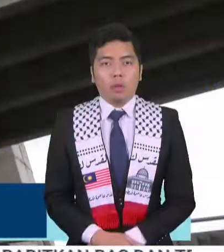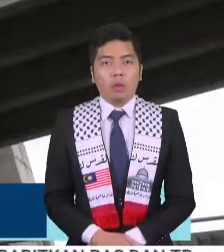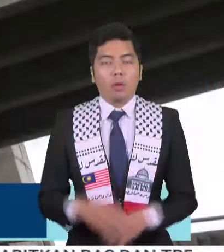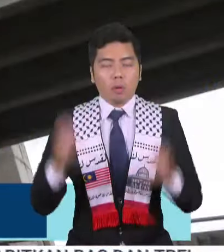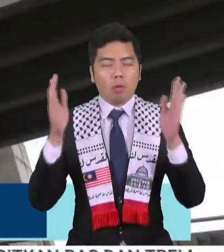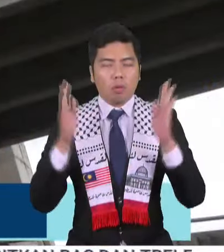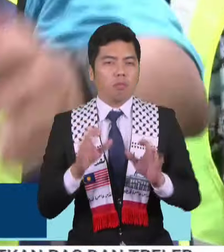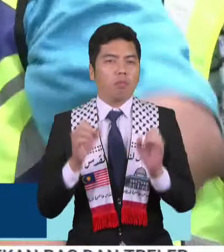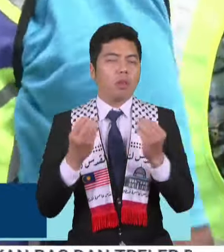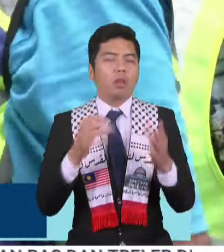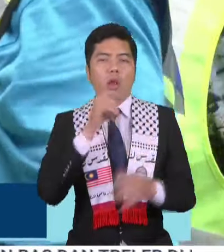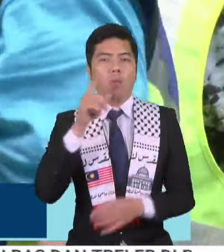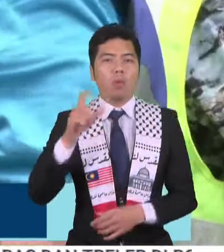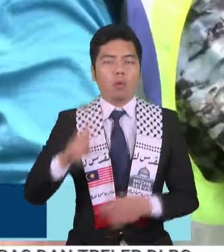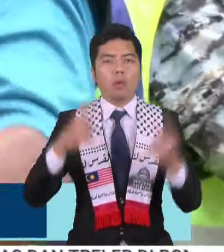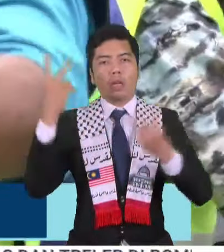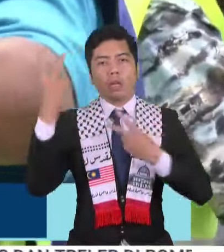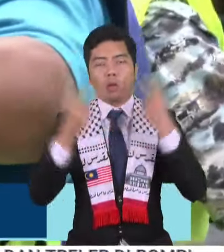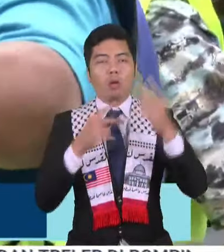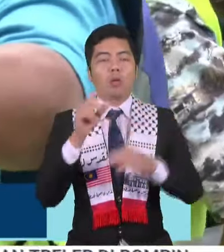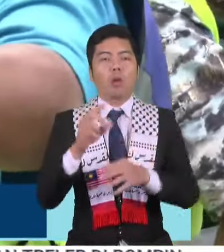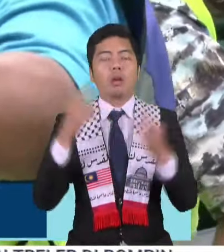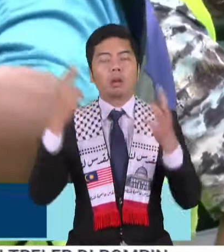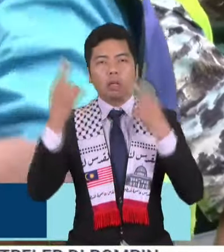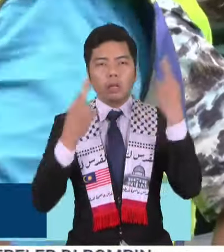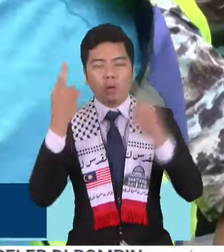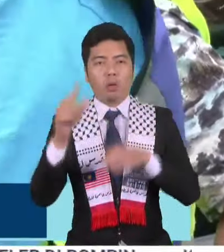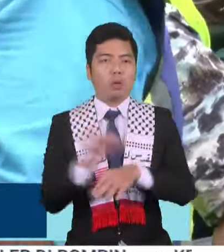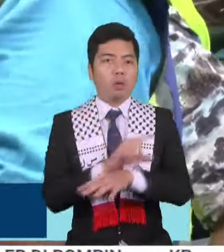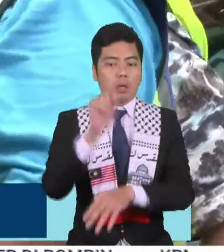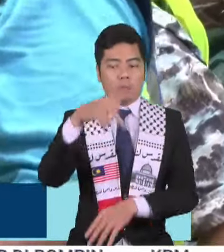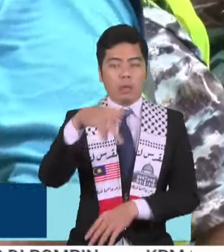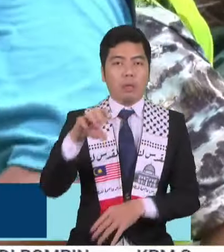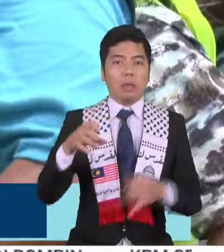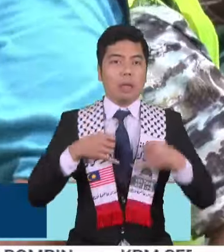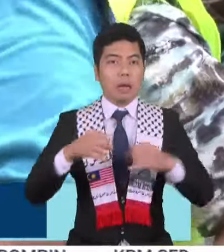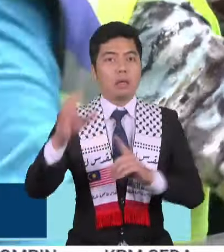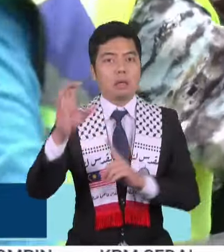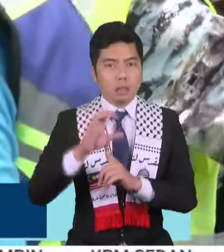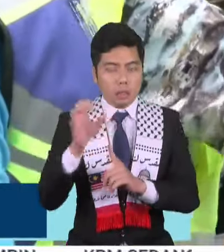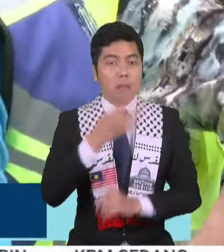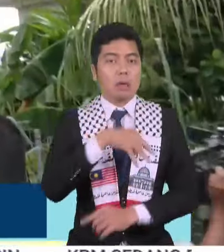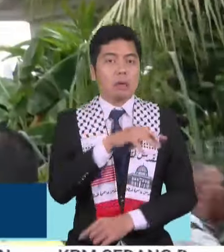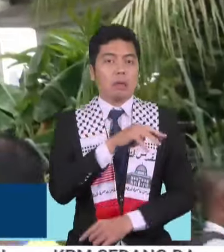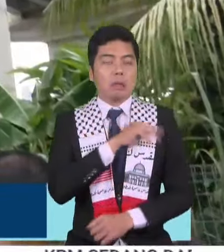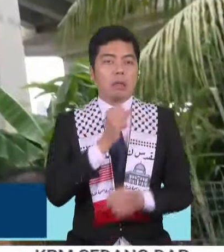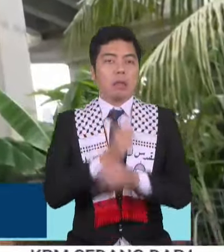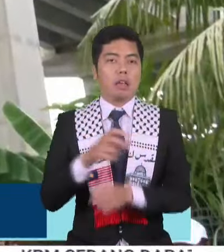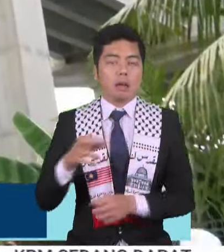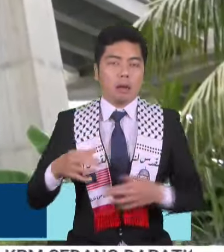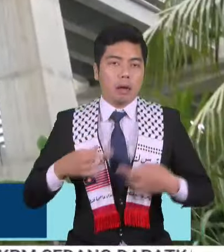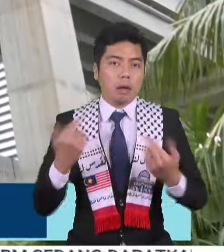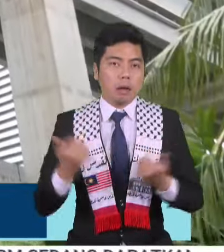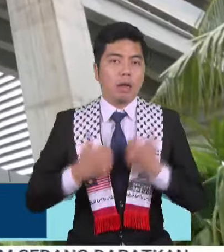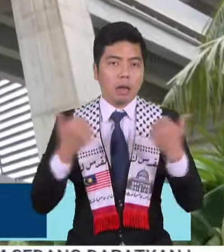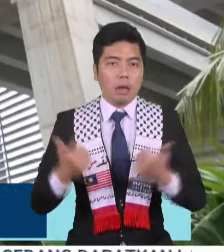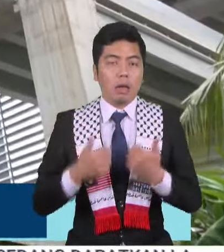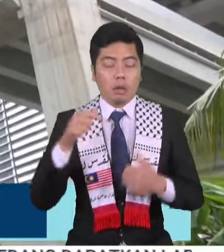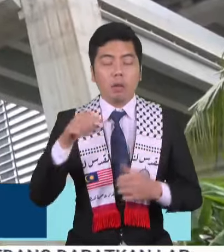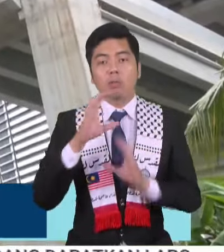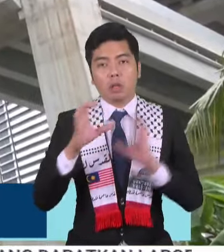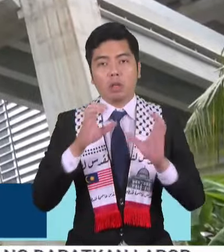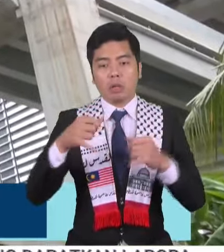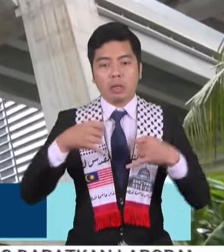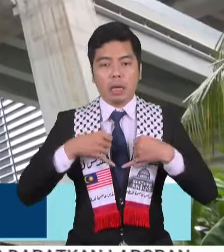Orang ramai tidak perlu bimbang untuk menggunakan lebuh raya setiawangsa pantai SPE di Jalan Ceras. Menteri Kerja Raya memberi jaminan lebuh raya ini selamat